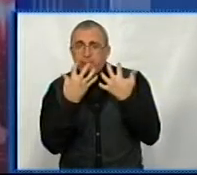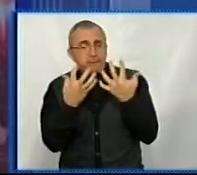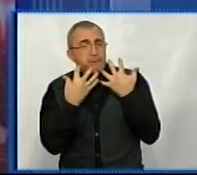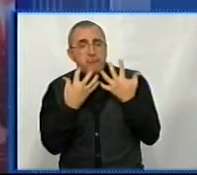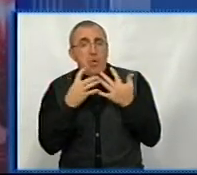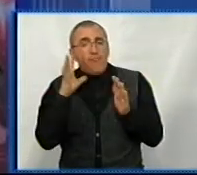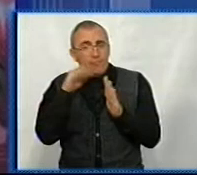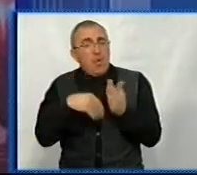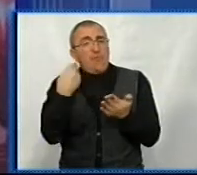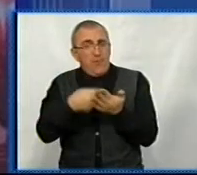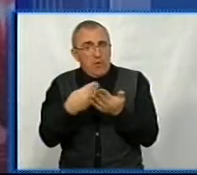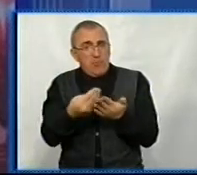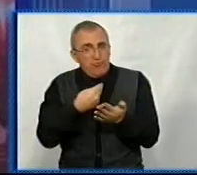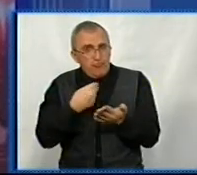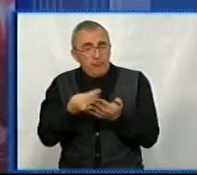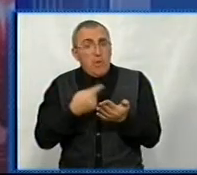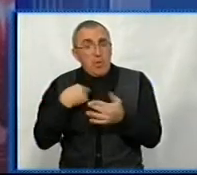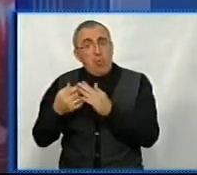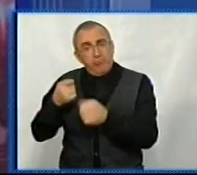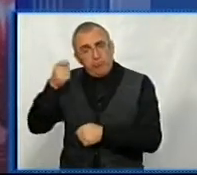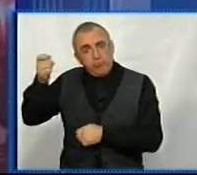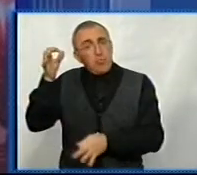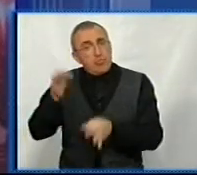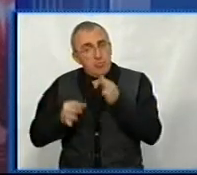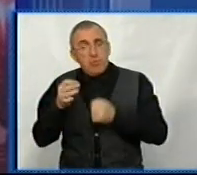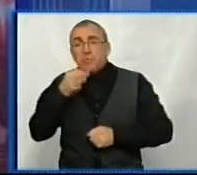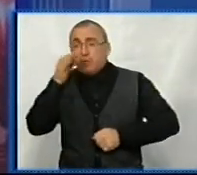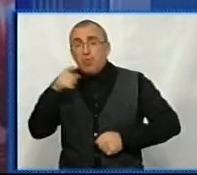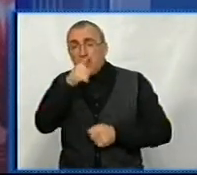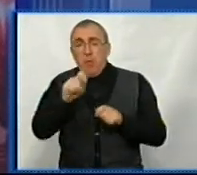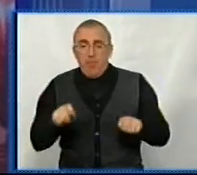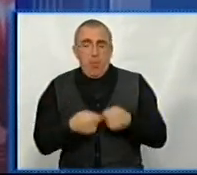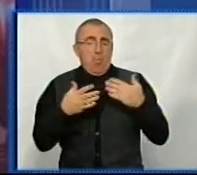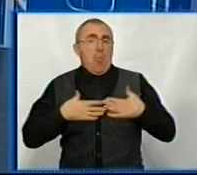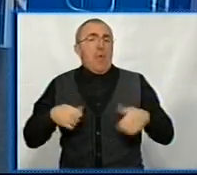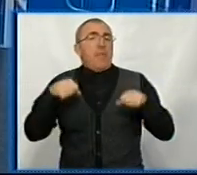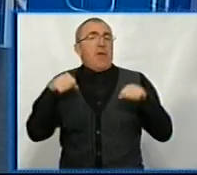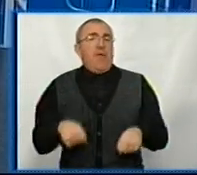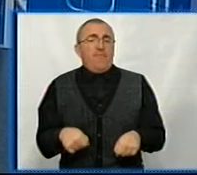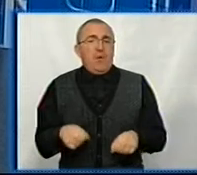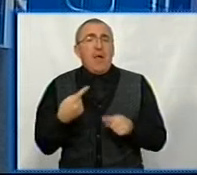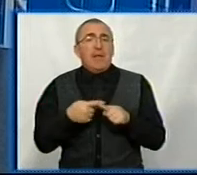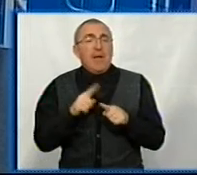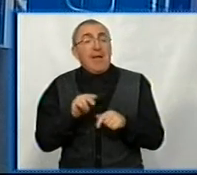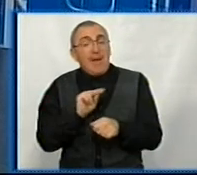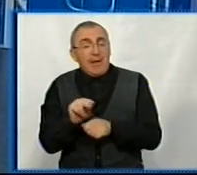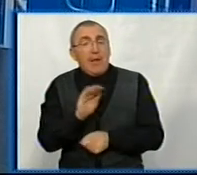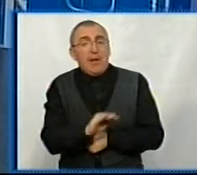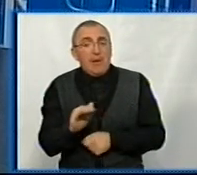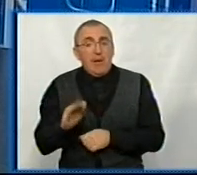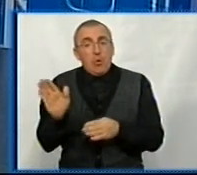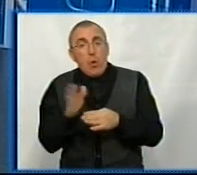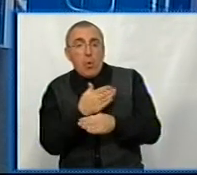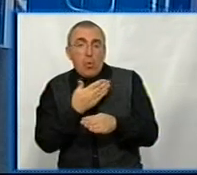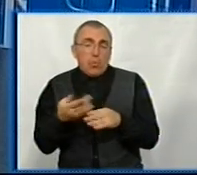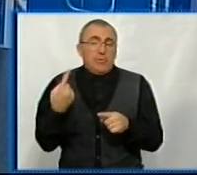тому числі фінансово, от я подам заяву до суду і скажу, що ти порушуєш мої права. Як навчити дітей